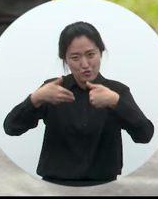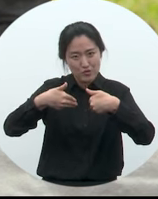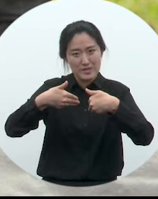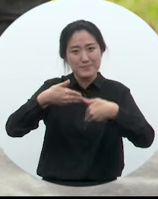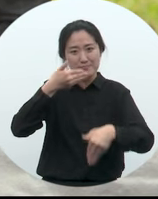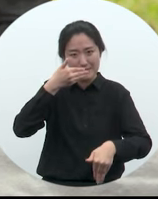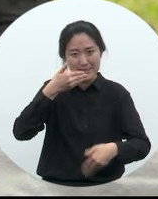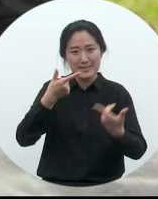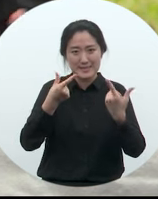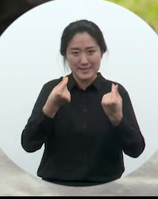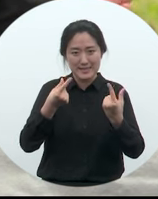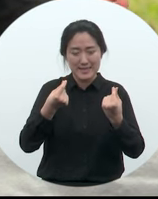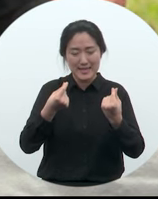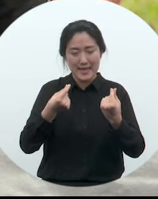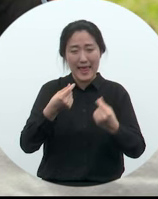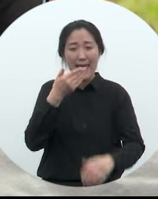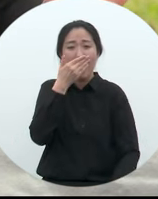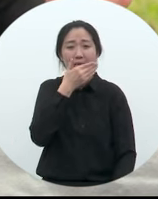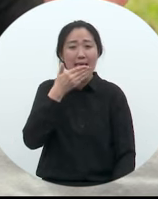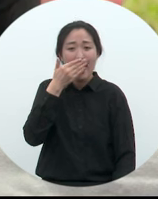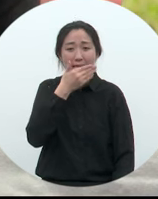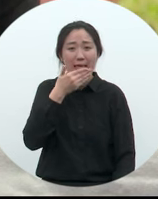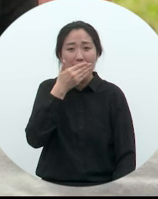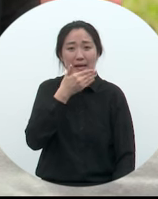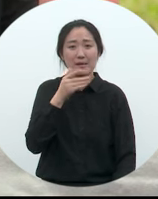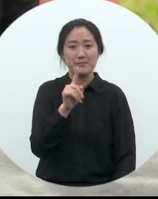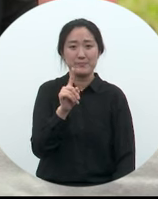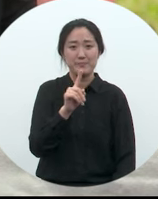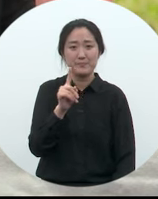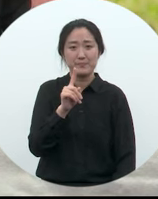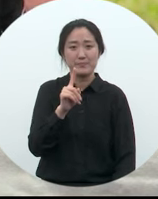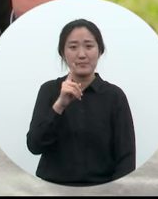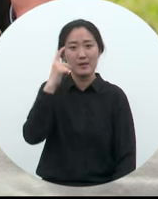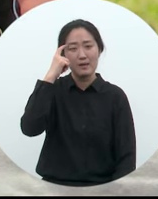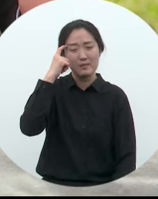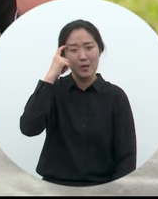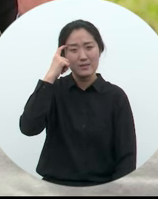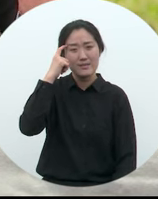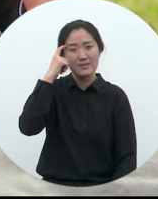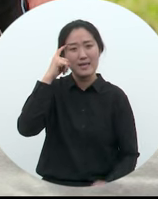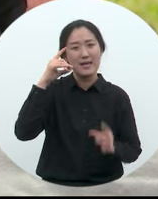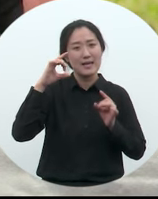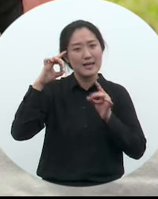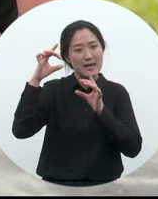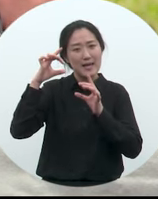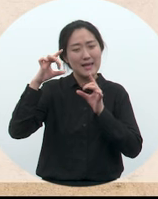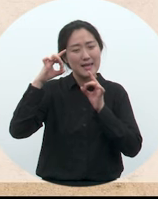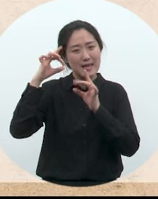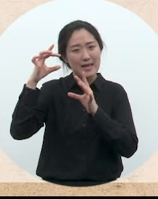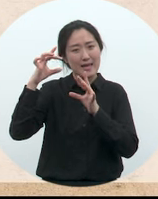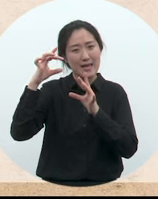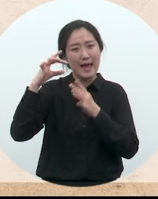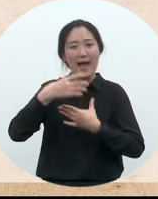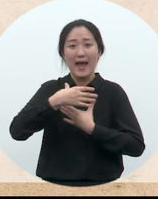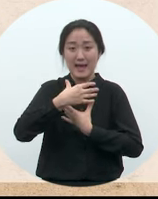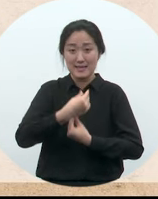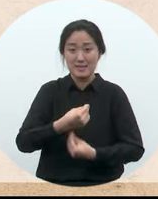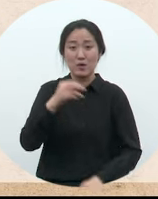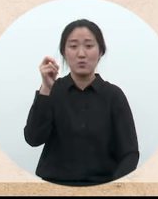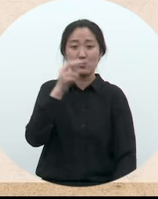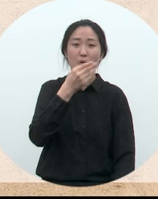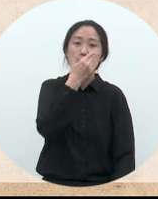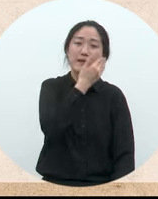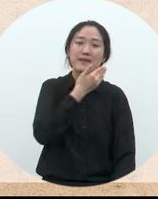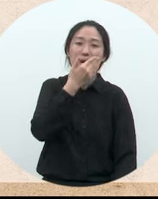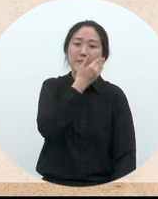얘기를 합니다. 대추를 먹어보면 단맛이 나는데 이 단맛이 바로 정신신경을 안정시켜주고요.